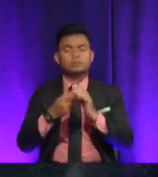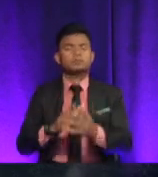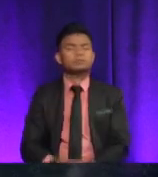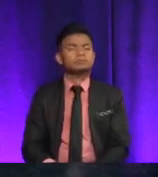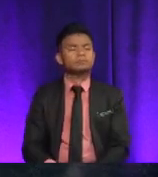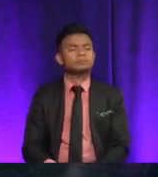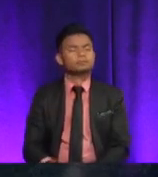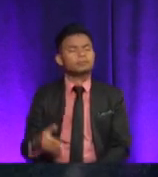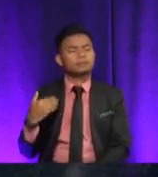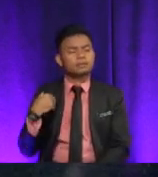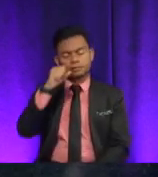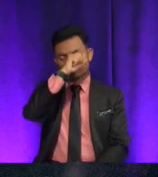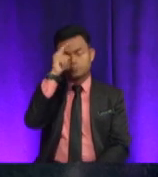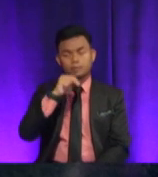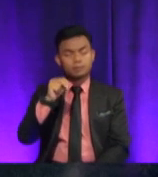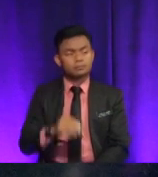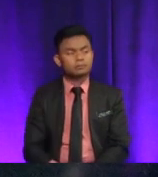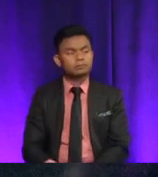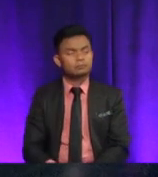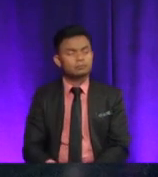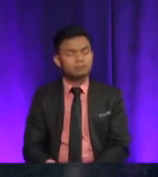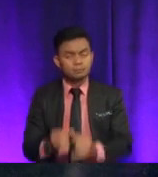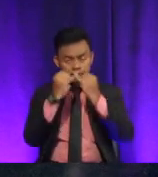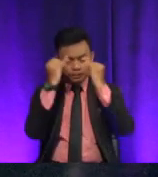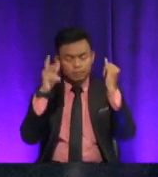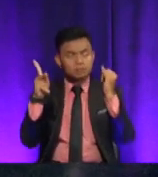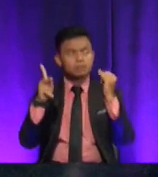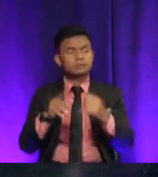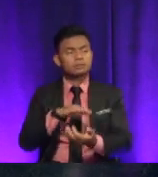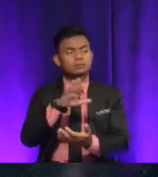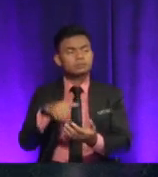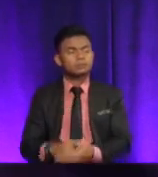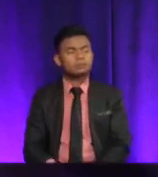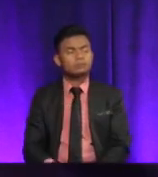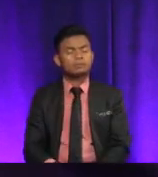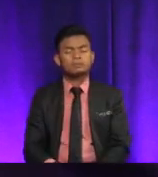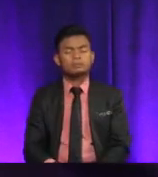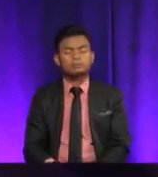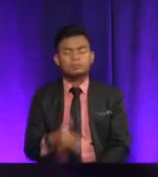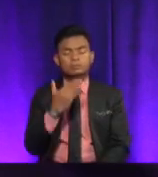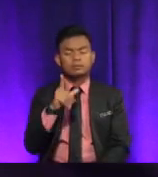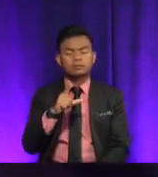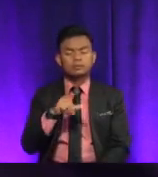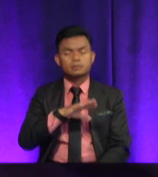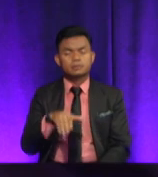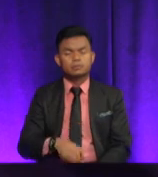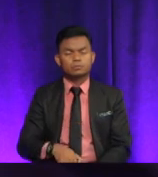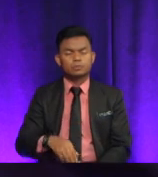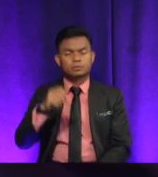Ada apa persoalan sakit ini Jelaskan kesemuanya Oke semua anggota